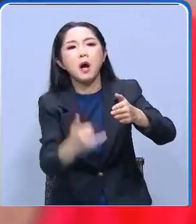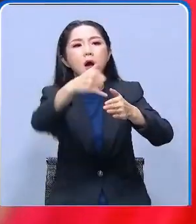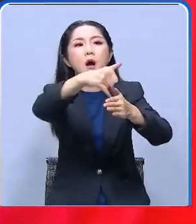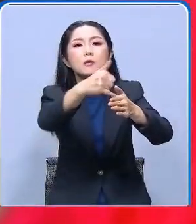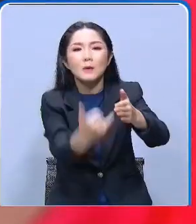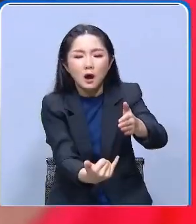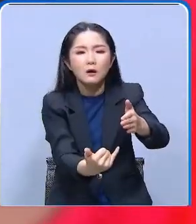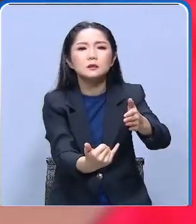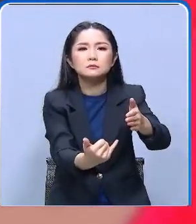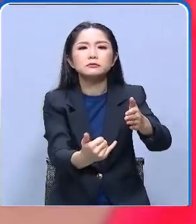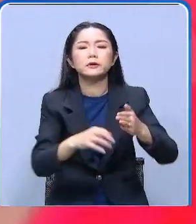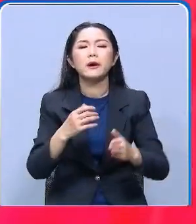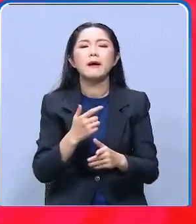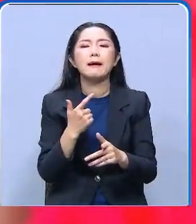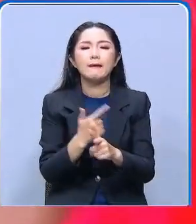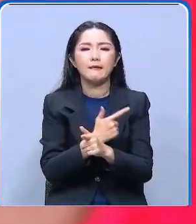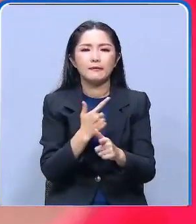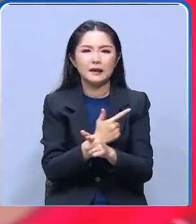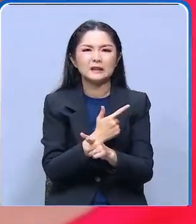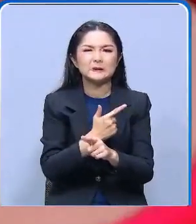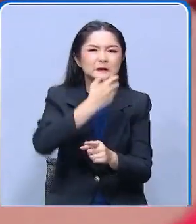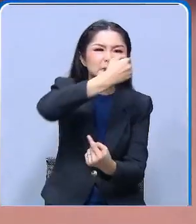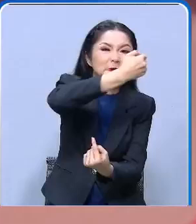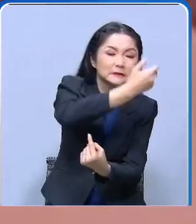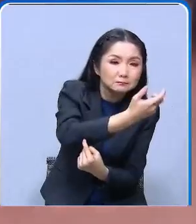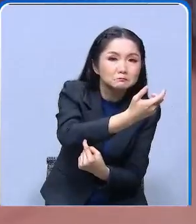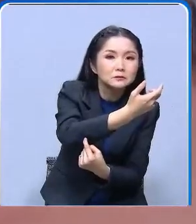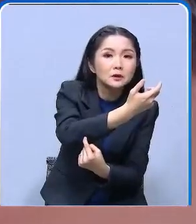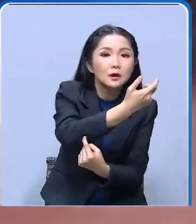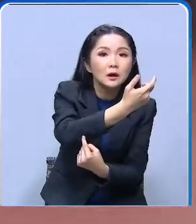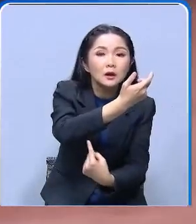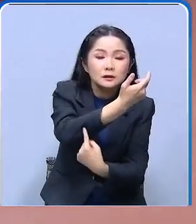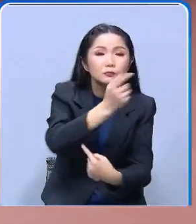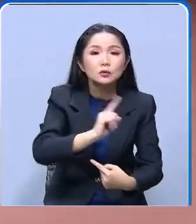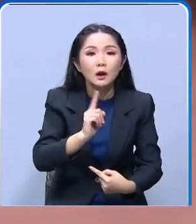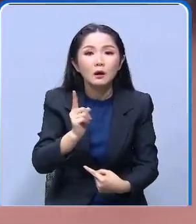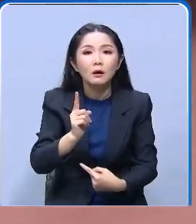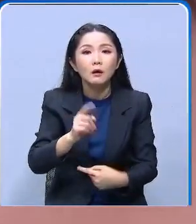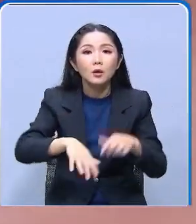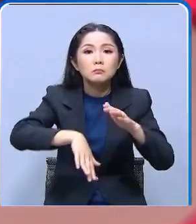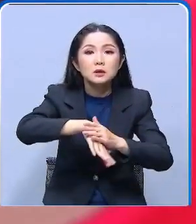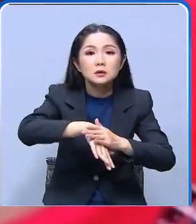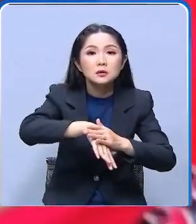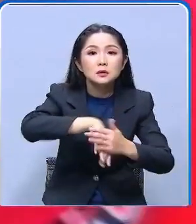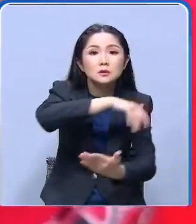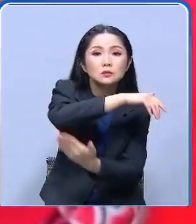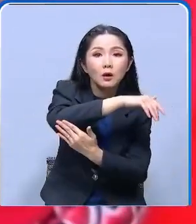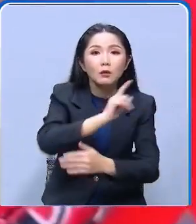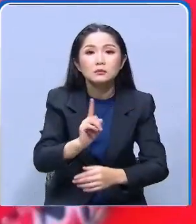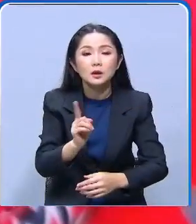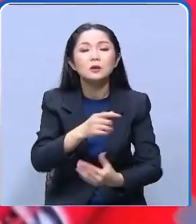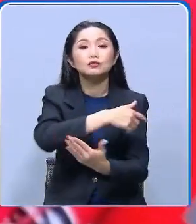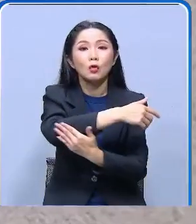หล็กทิ่ม ที่ไหนคะตรงมือหรือแขน ตรง ข้อศอก